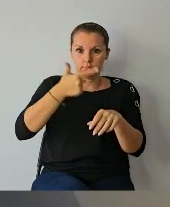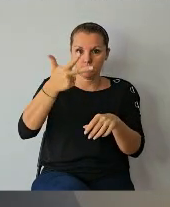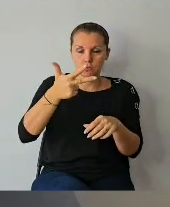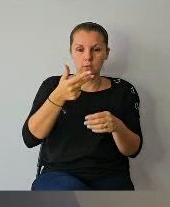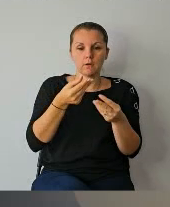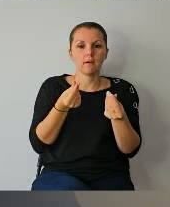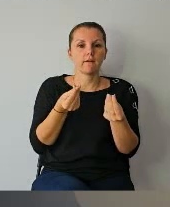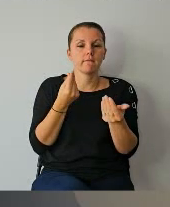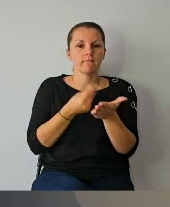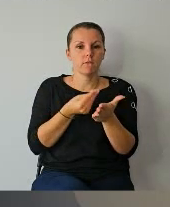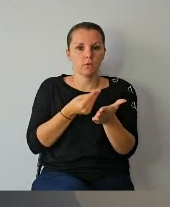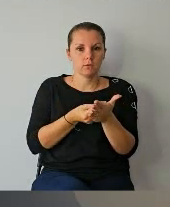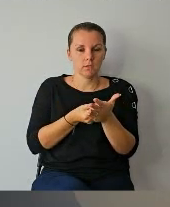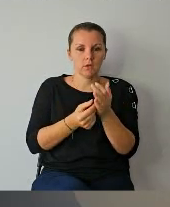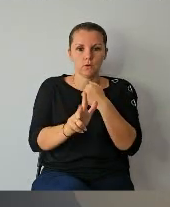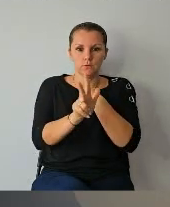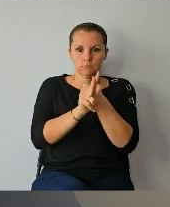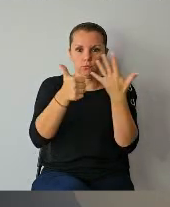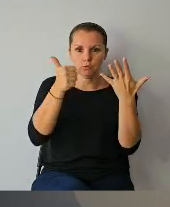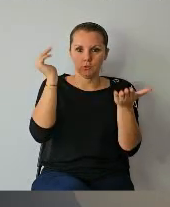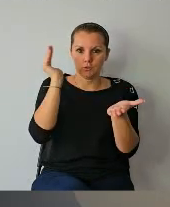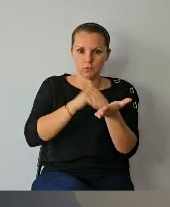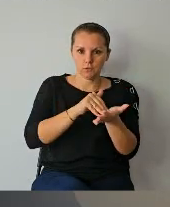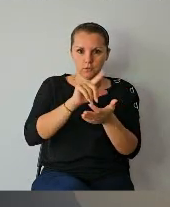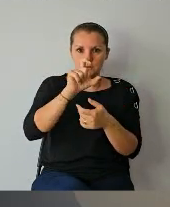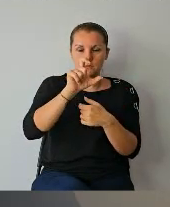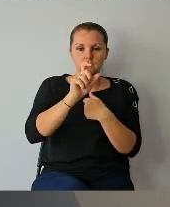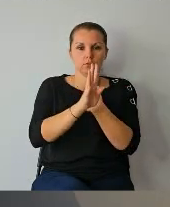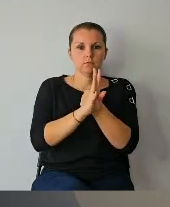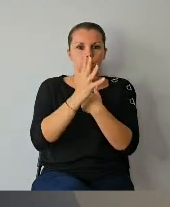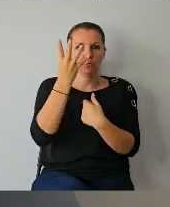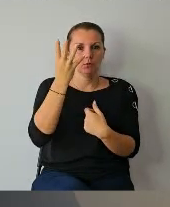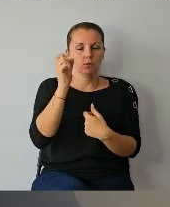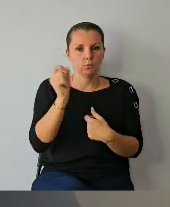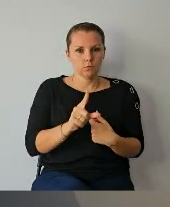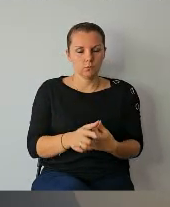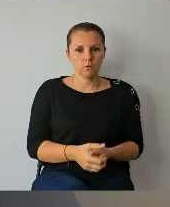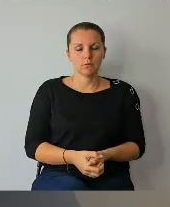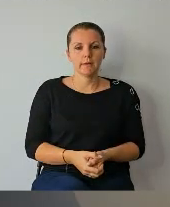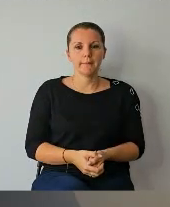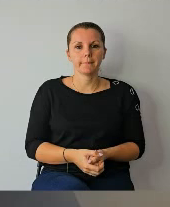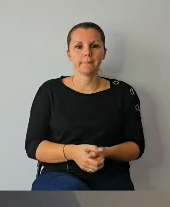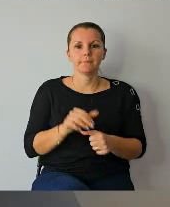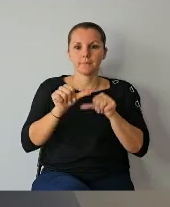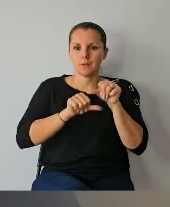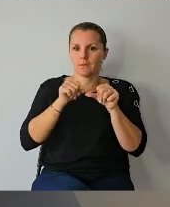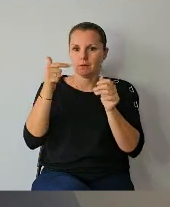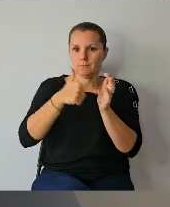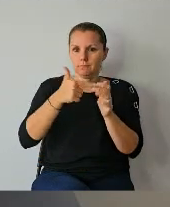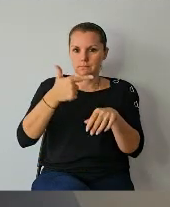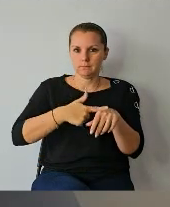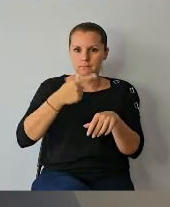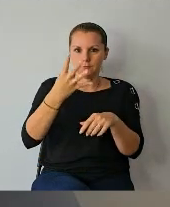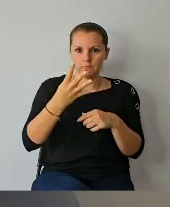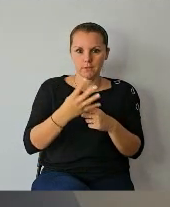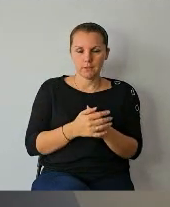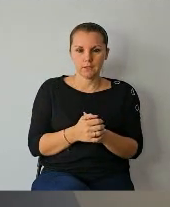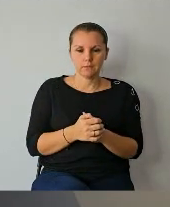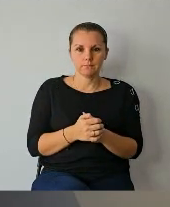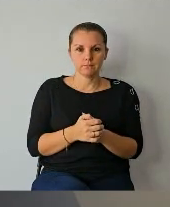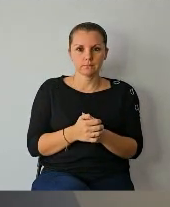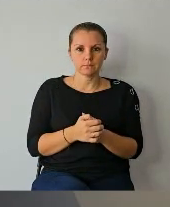2023 w kwocie 86 294,69 zł i w roku